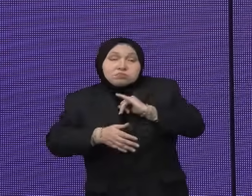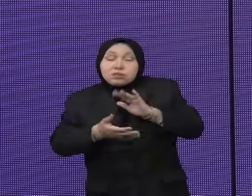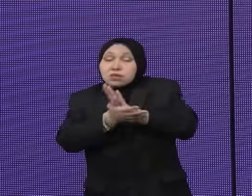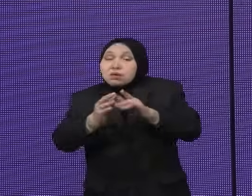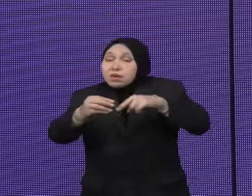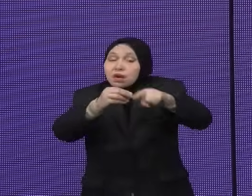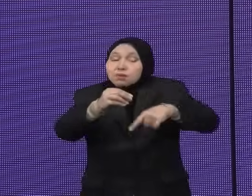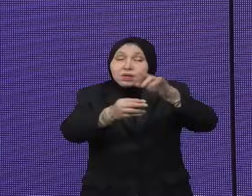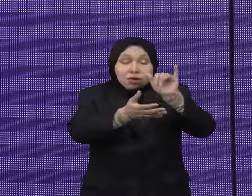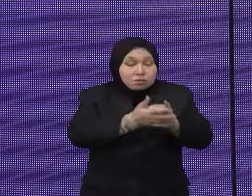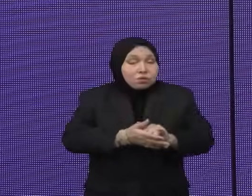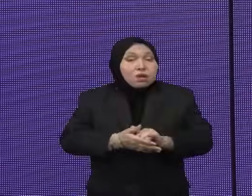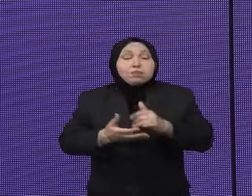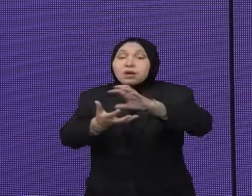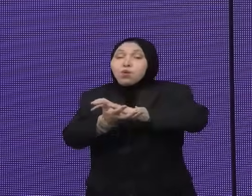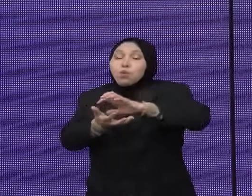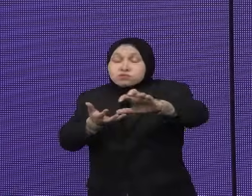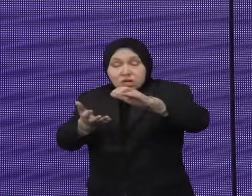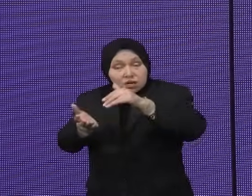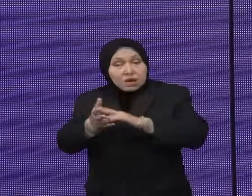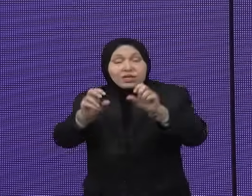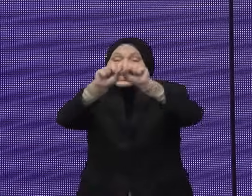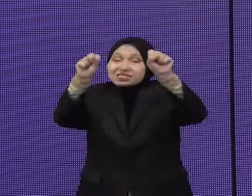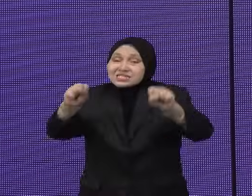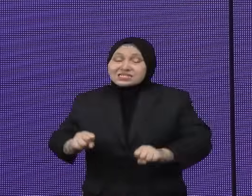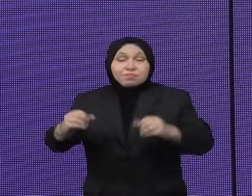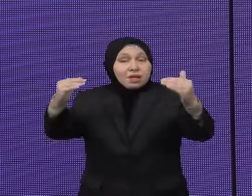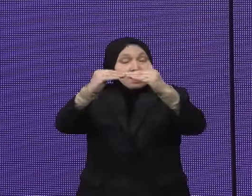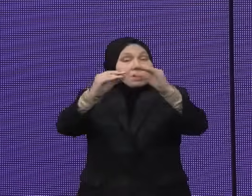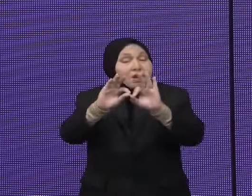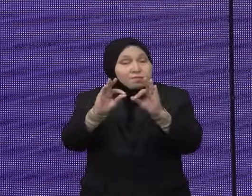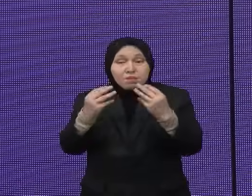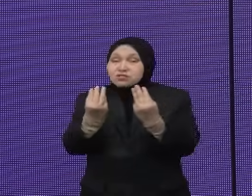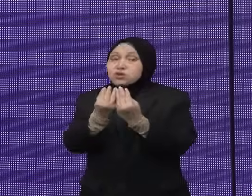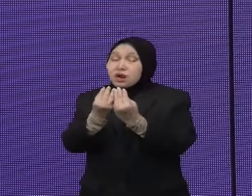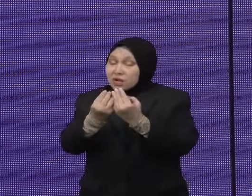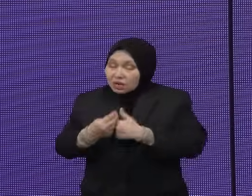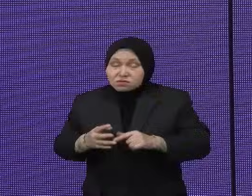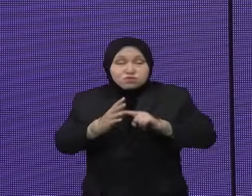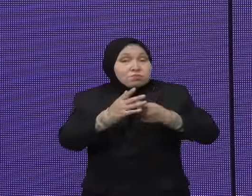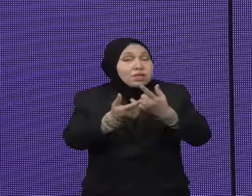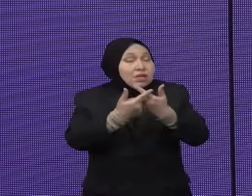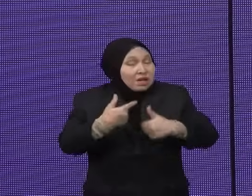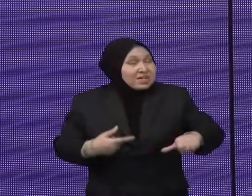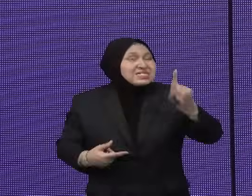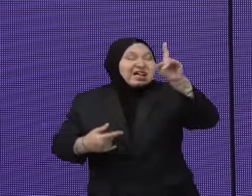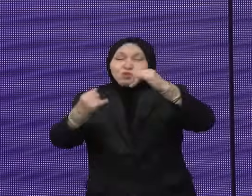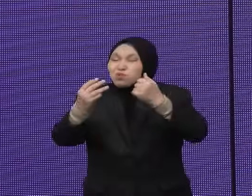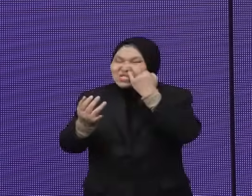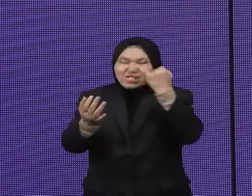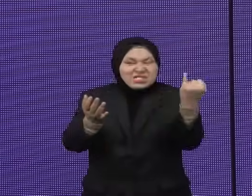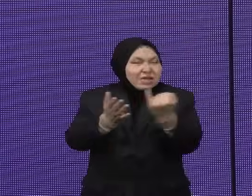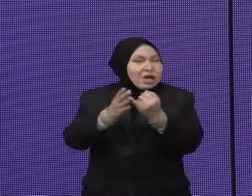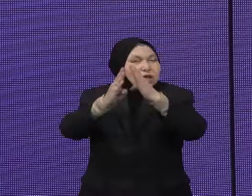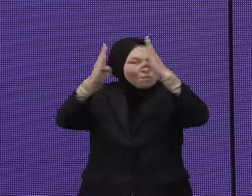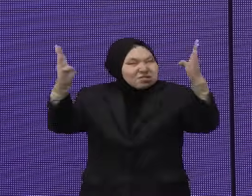perkara-perkara tersebut akan merosakkan lagi sistem keadilan dalam sebuah masyarakat. Sumber daripada satu jenayah yang